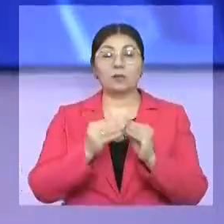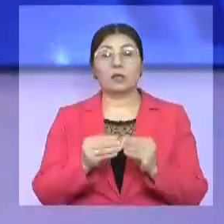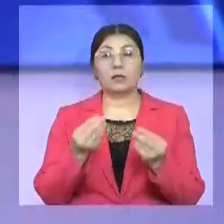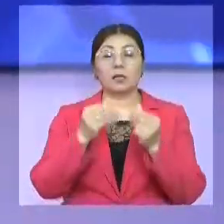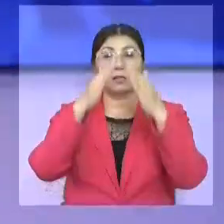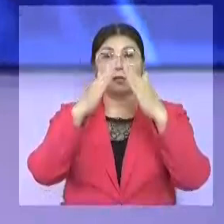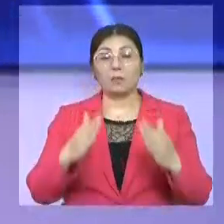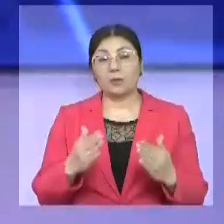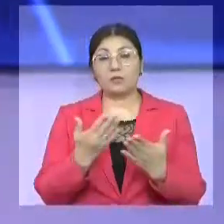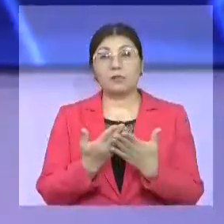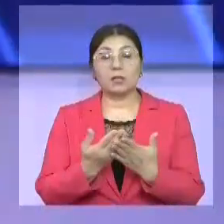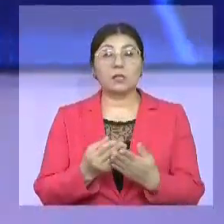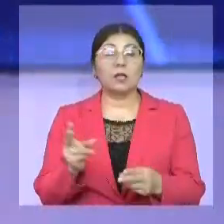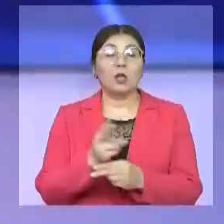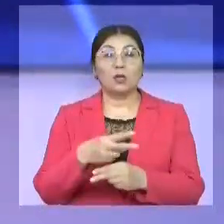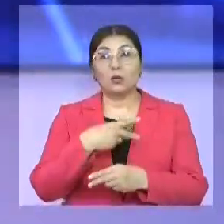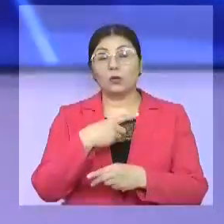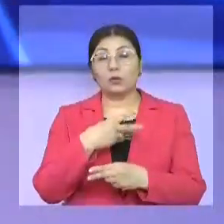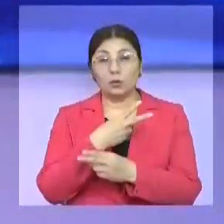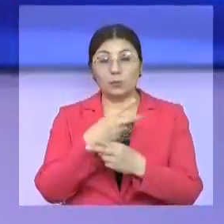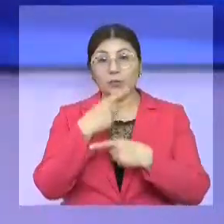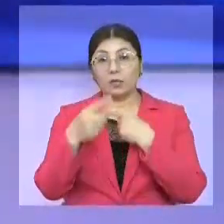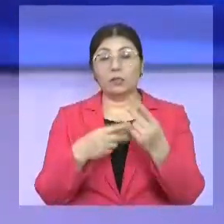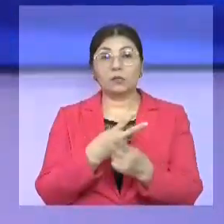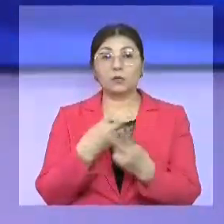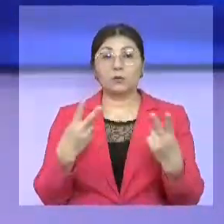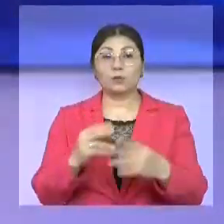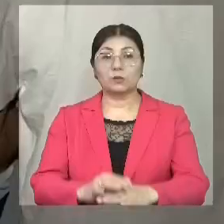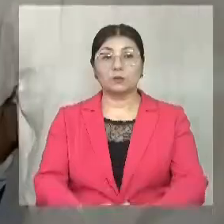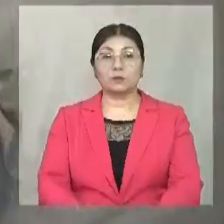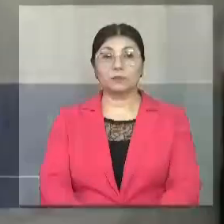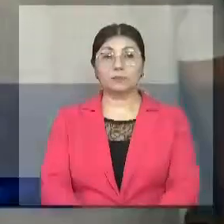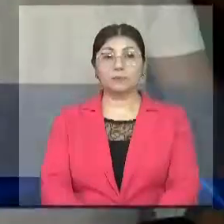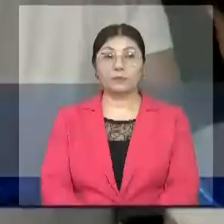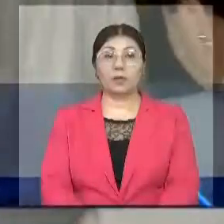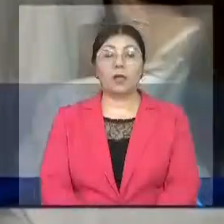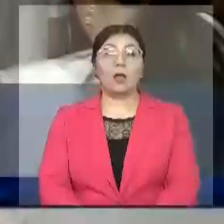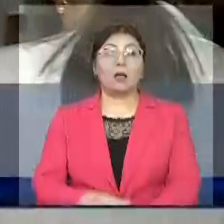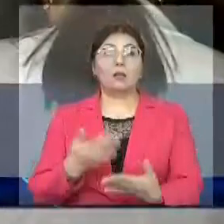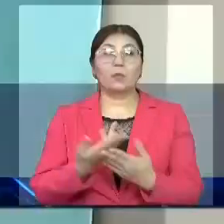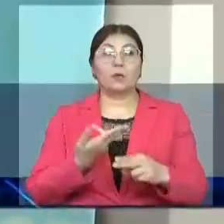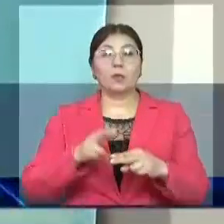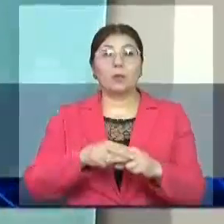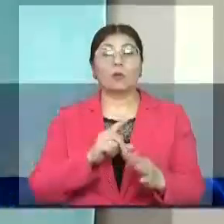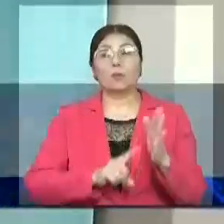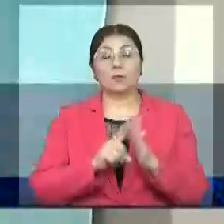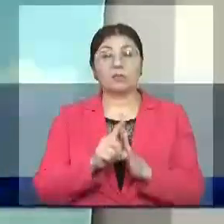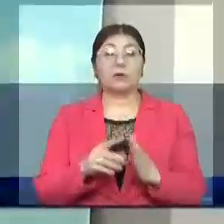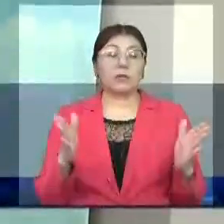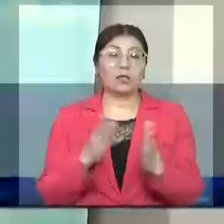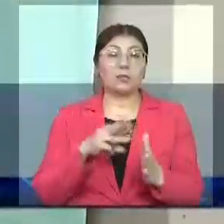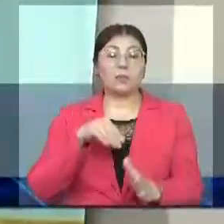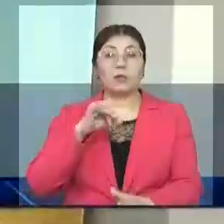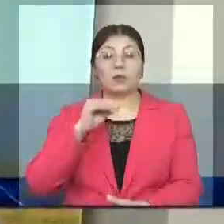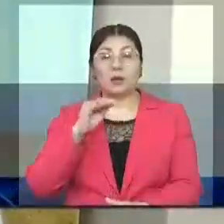туралы туындының авторлары мен арнамыздың түсірілім тобы тілдесіп қайтты. Режиссердің айтуынша, бұл әубаста қысқа метражды фильм